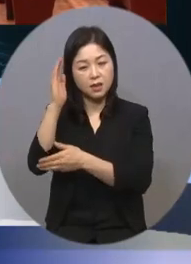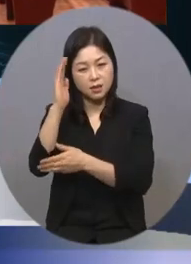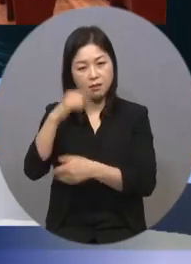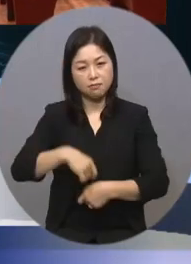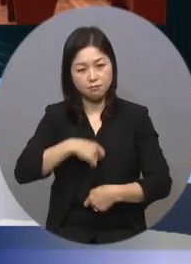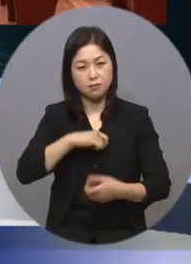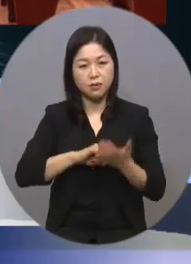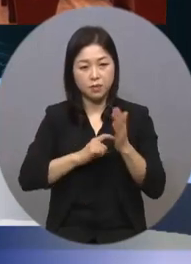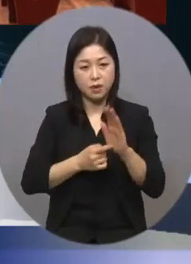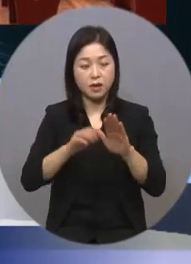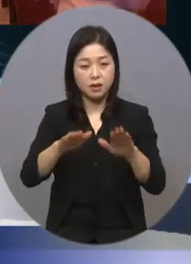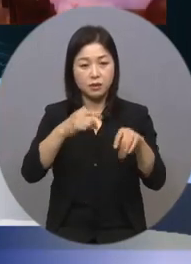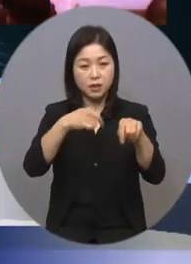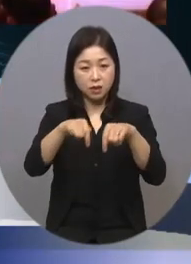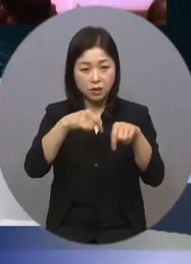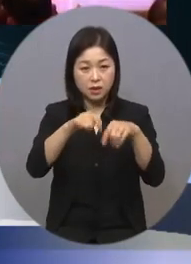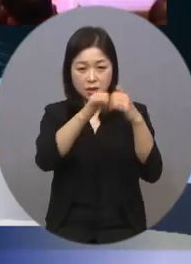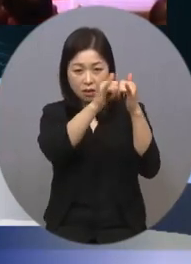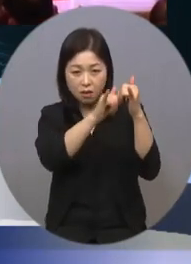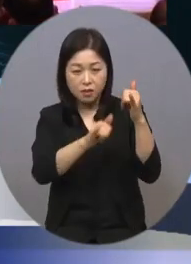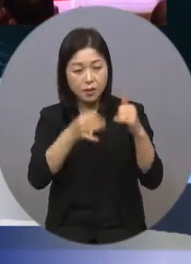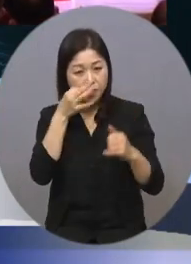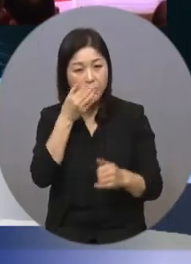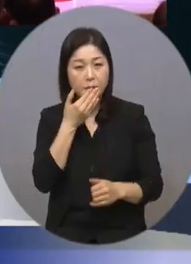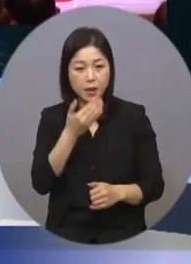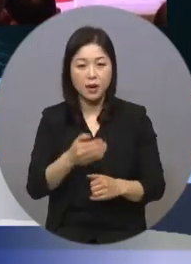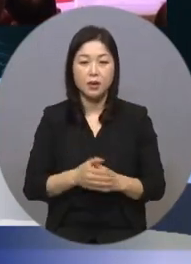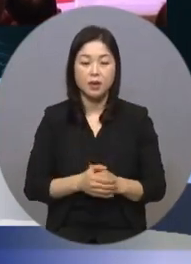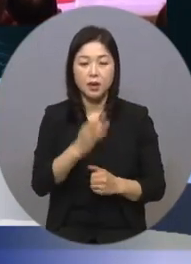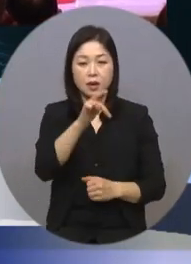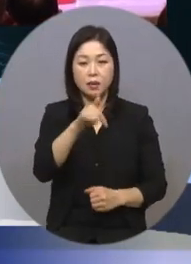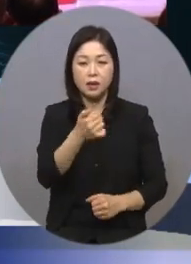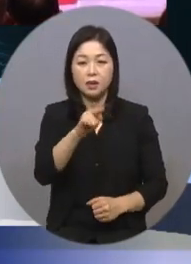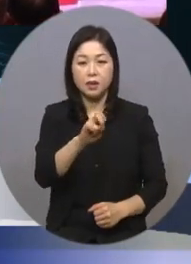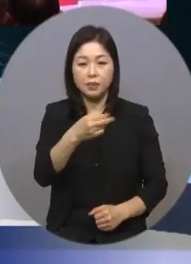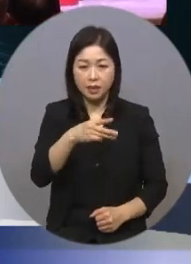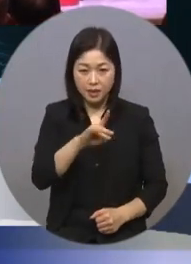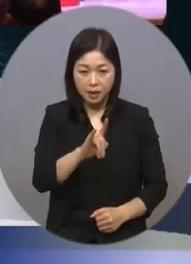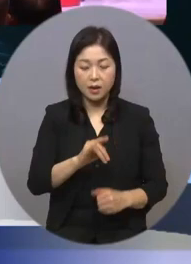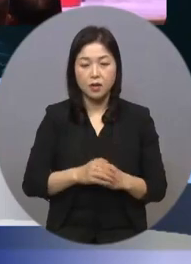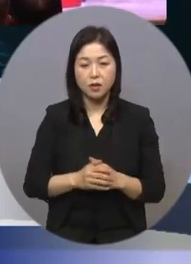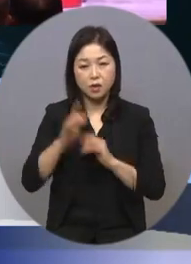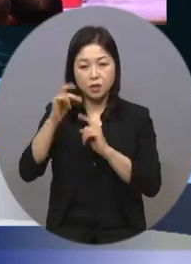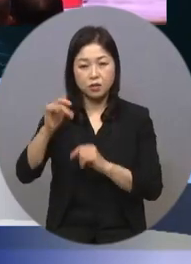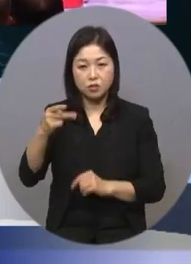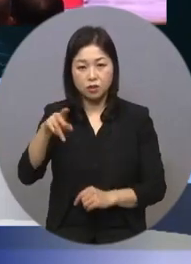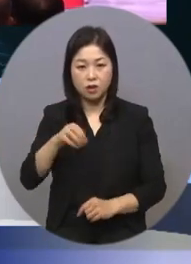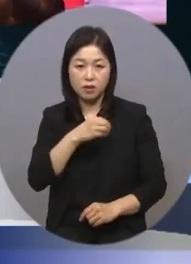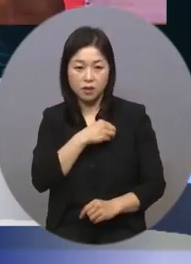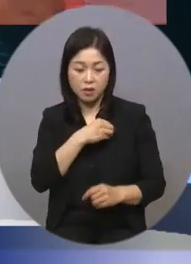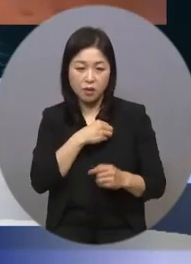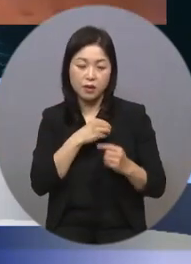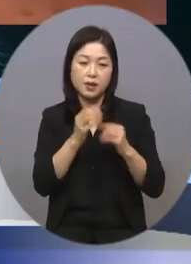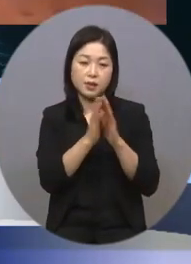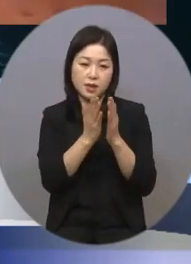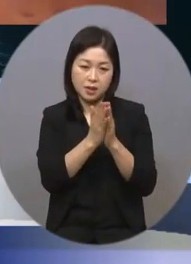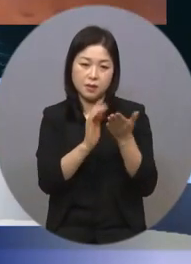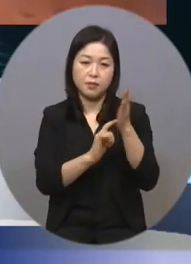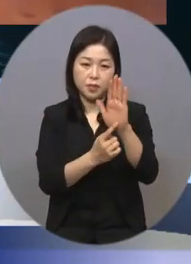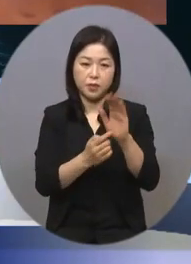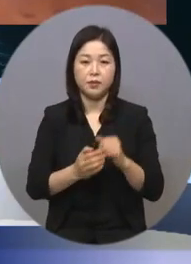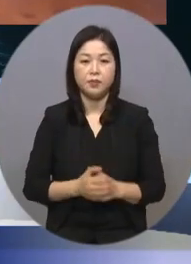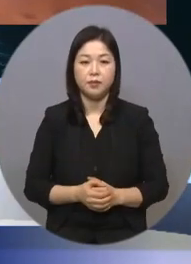풀어내 현대 정치 일대기를 엿볼 수 있는 고 박남태 씨와 이순영 의원의 자서전이 세상에